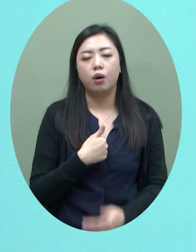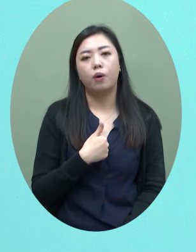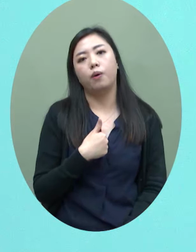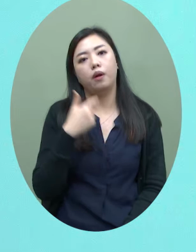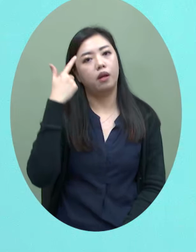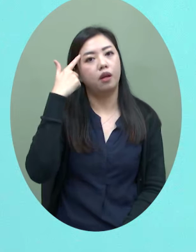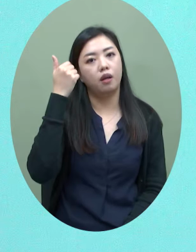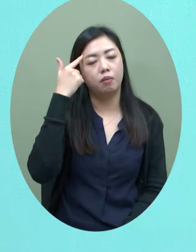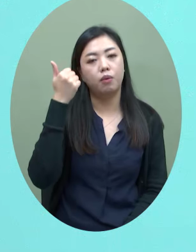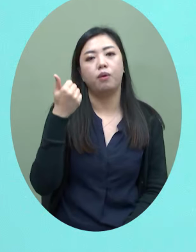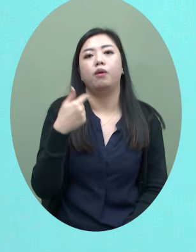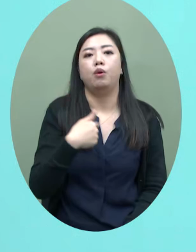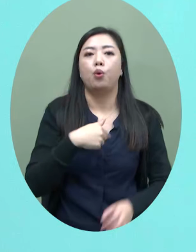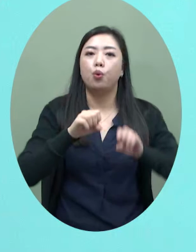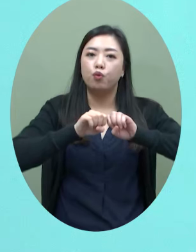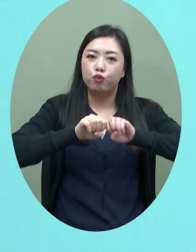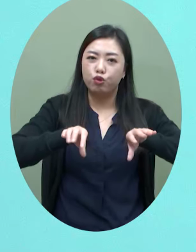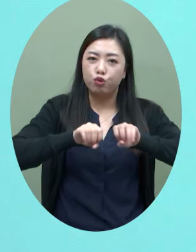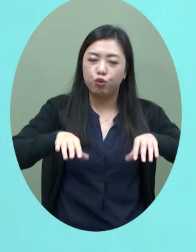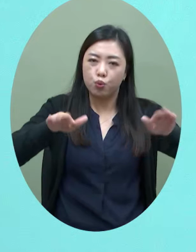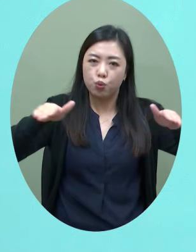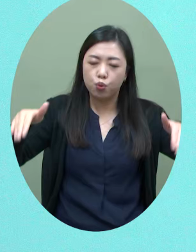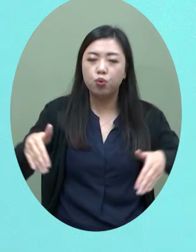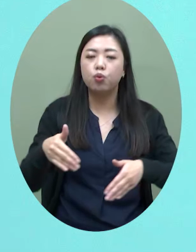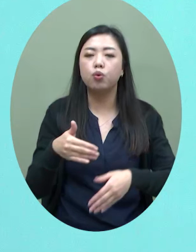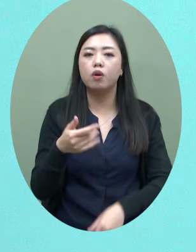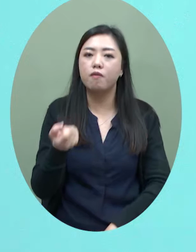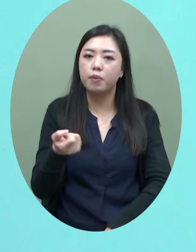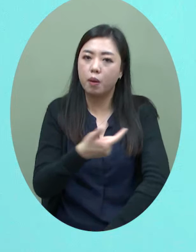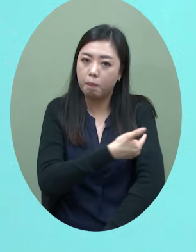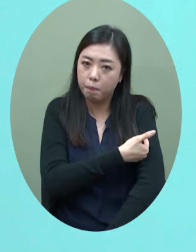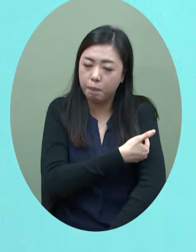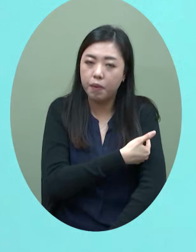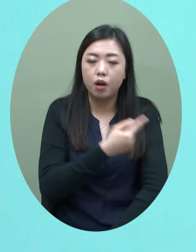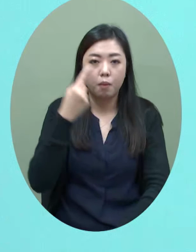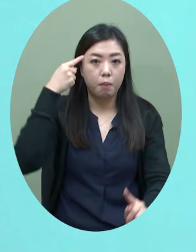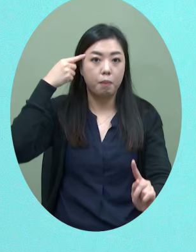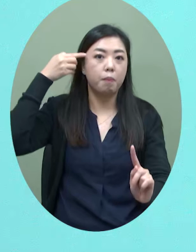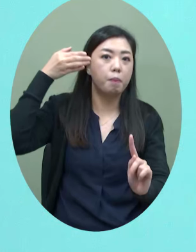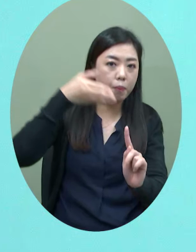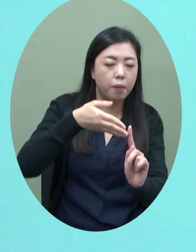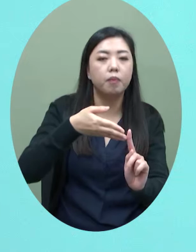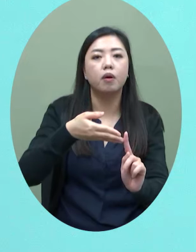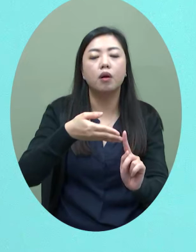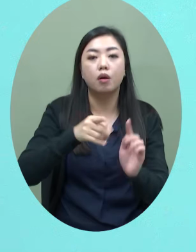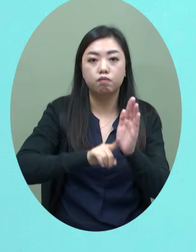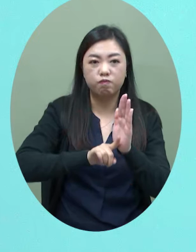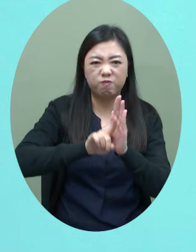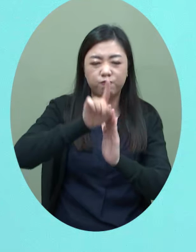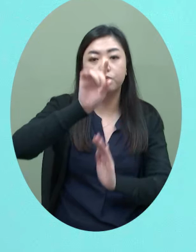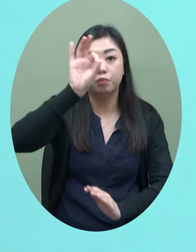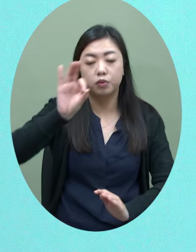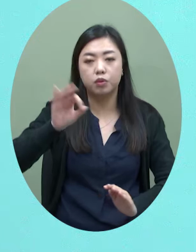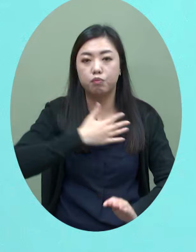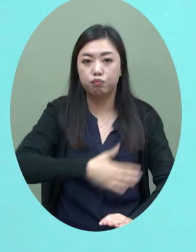法咧，係我哋呼籲鼓勵方便市民去接種疫苗，達至到一個較高的比例咧，咁我哋